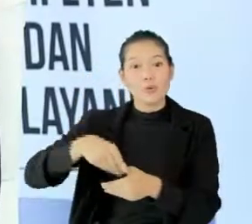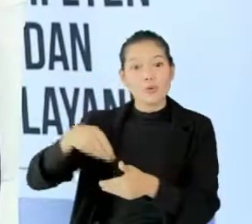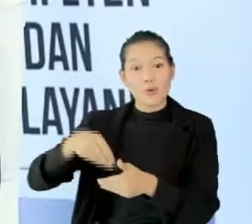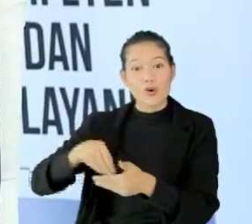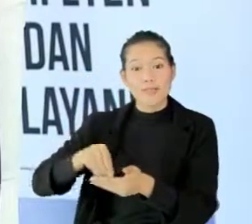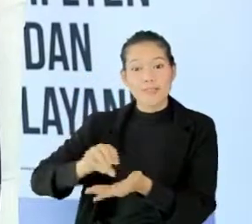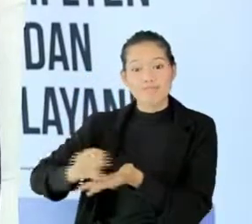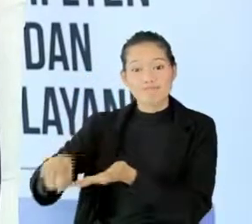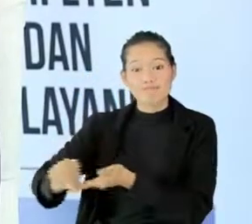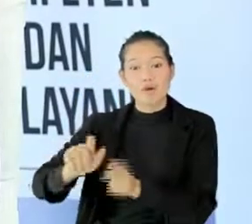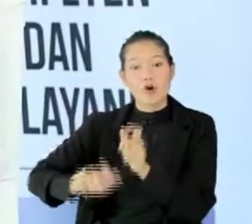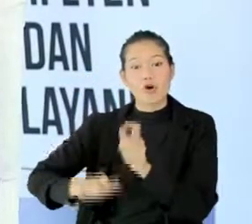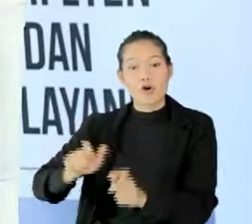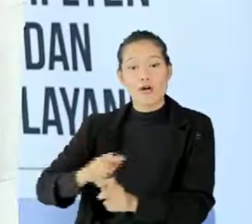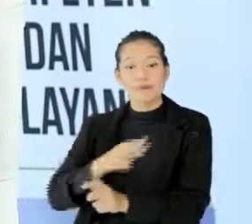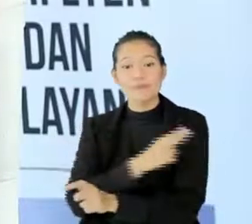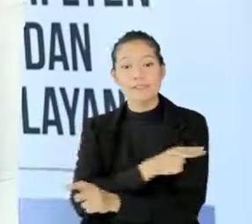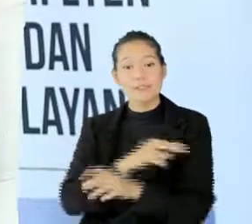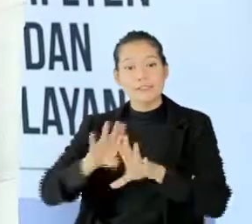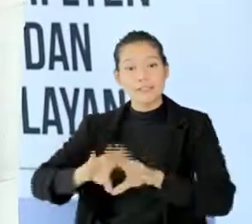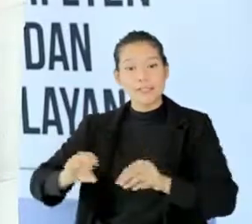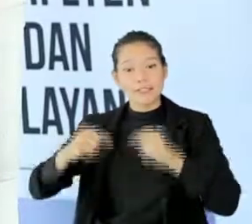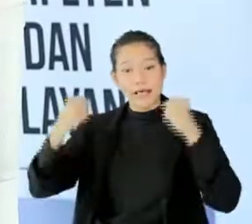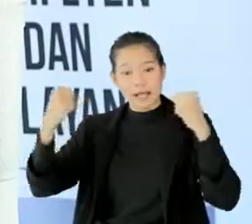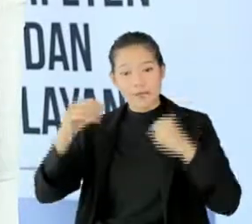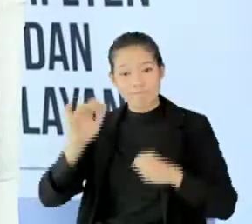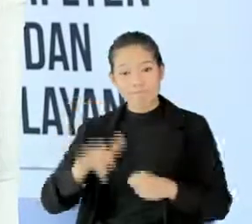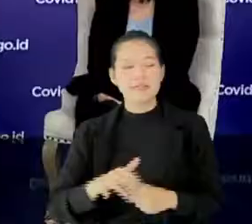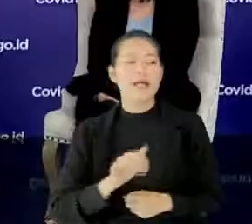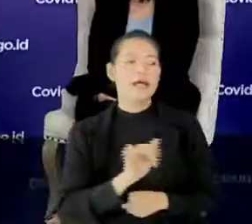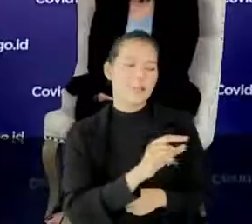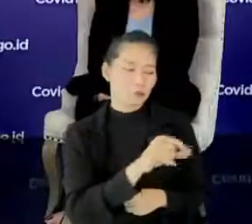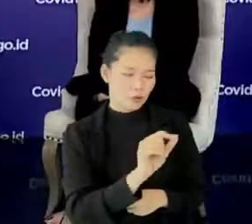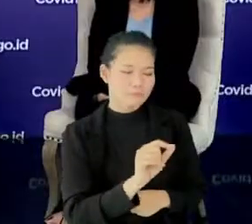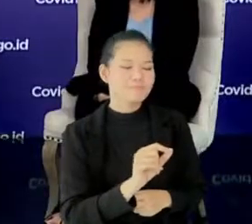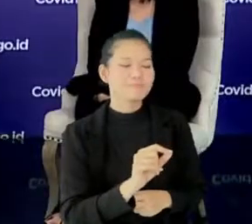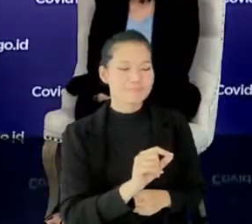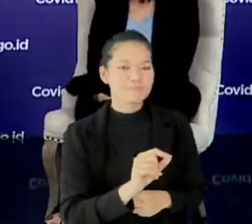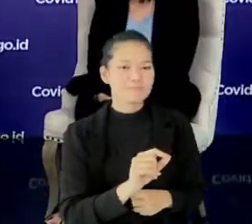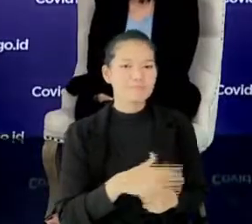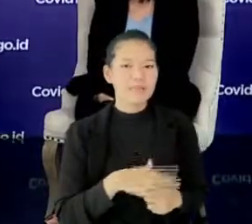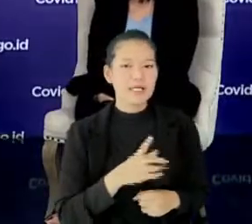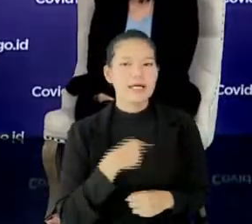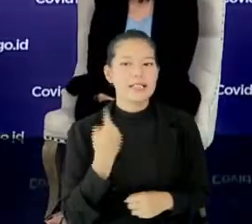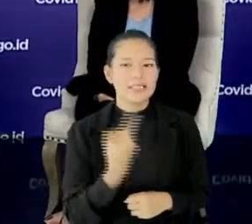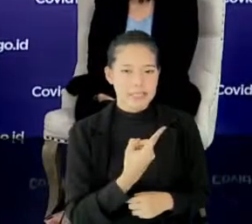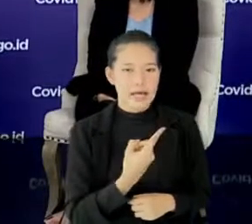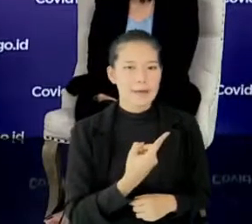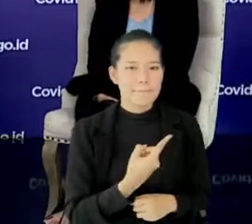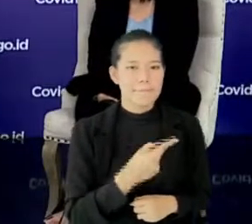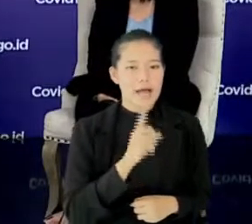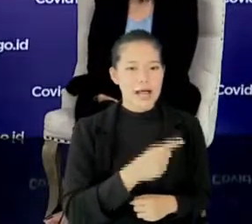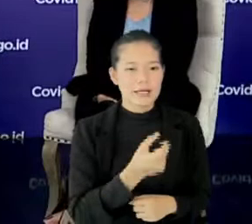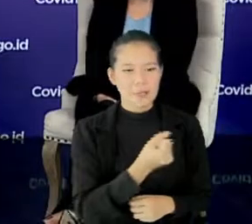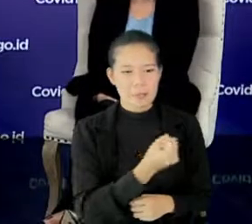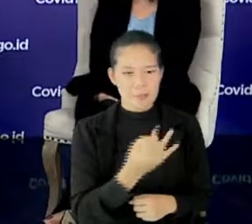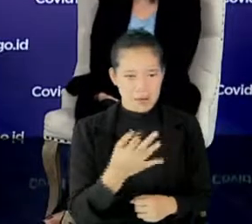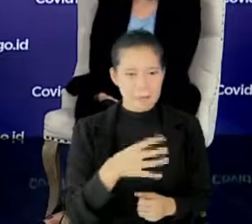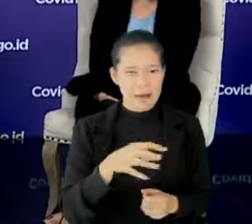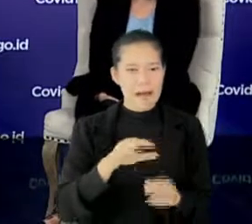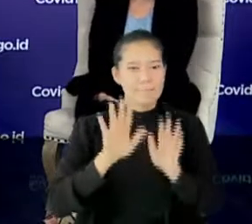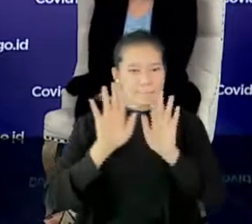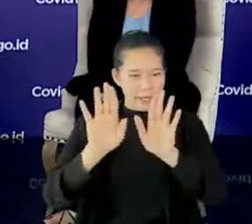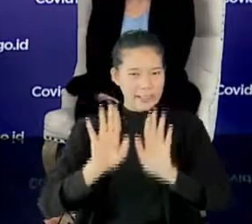didonasikan gitu untuk para nakes, betul Mas Ilo? Ya, ya Mbak Tami, jadi ada kita mempergunakan beberapa platform.